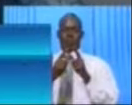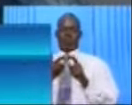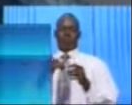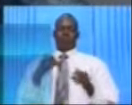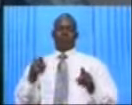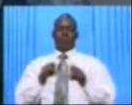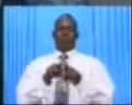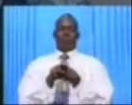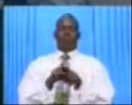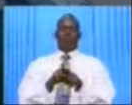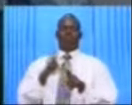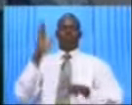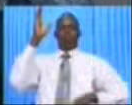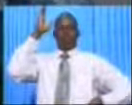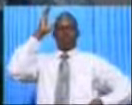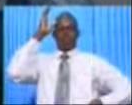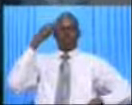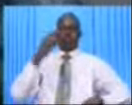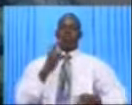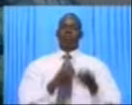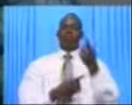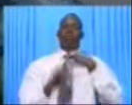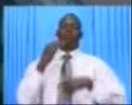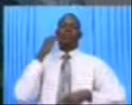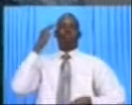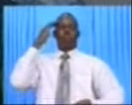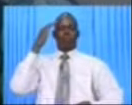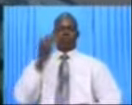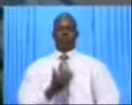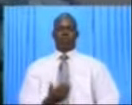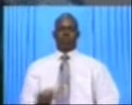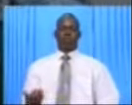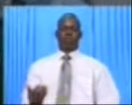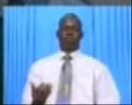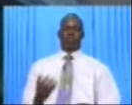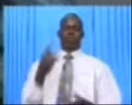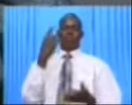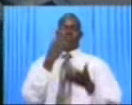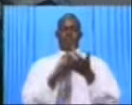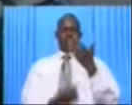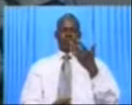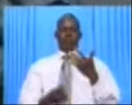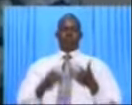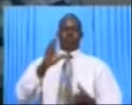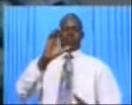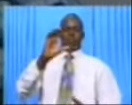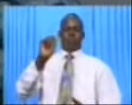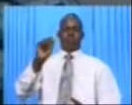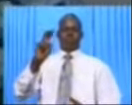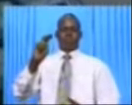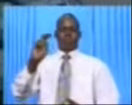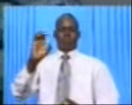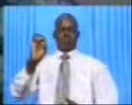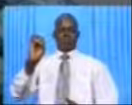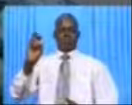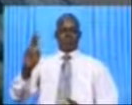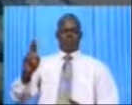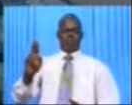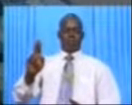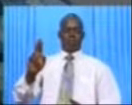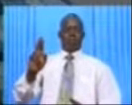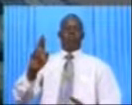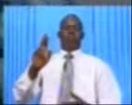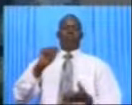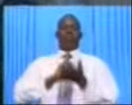également des cancers qui surviennent chez l'enfant. C'est quoi le cancer? En fait, le